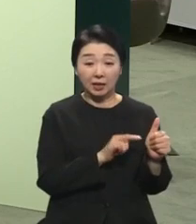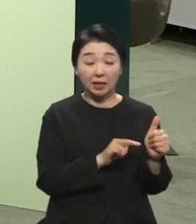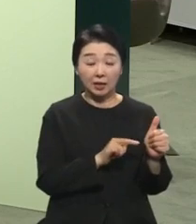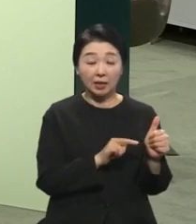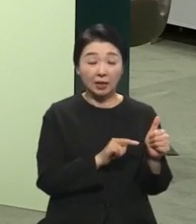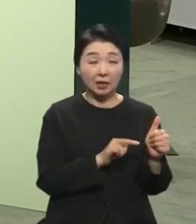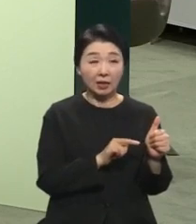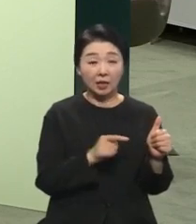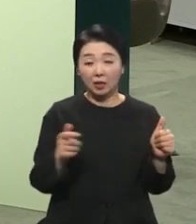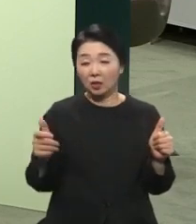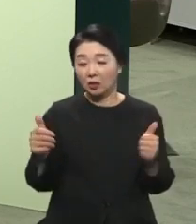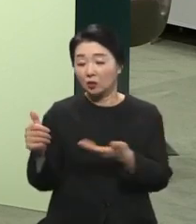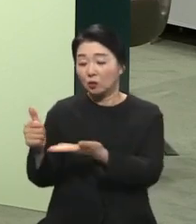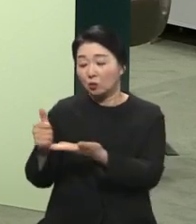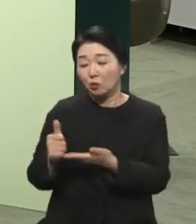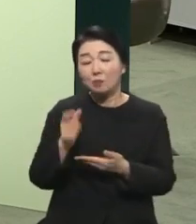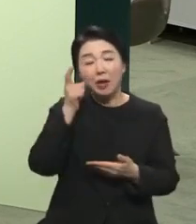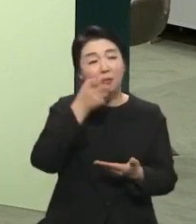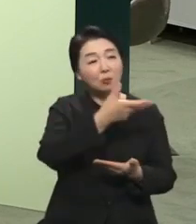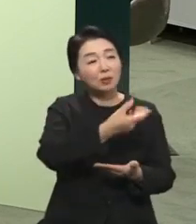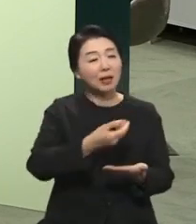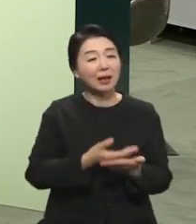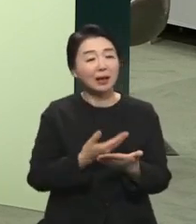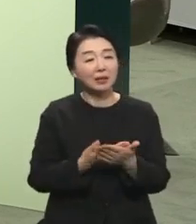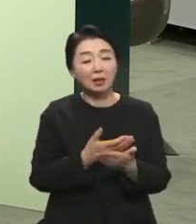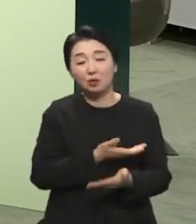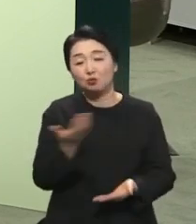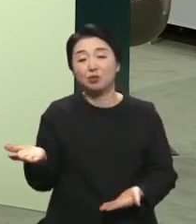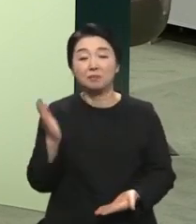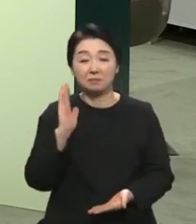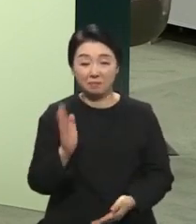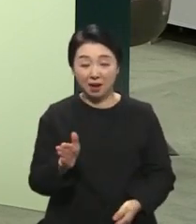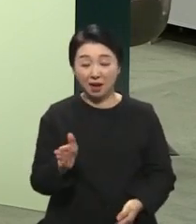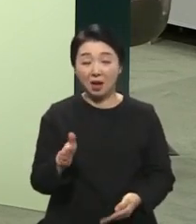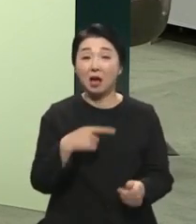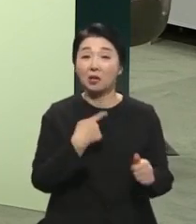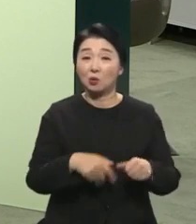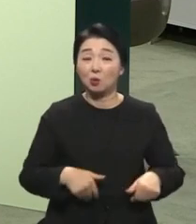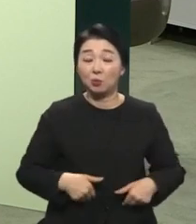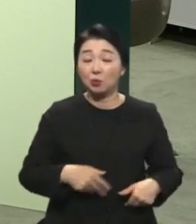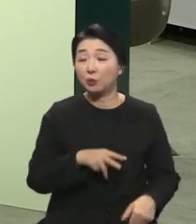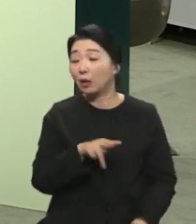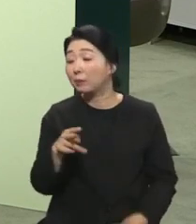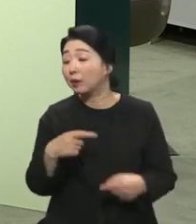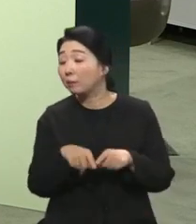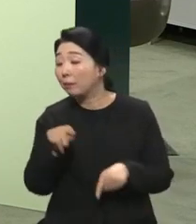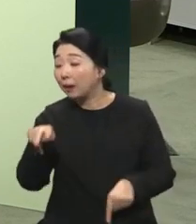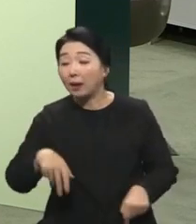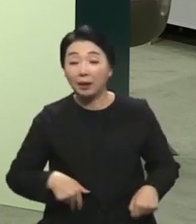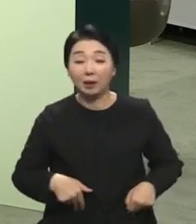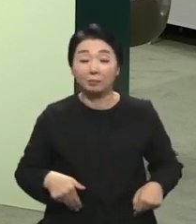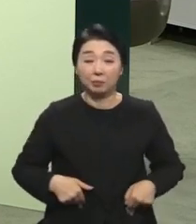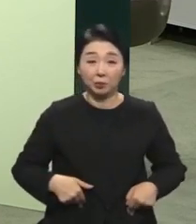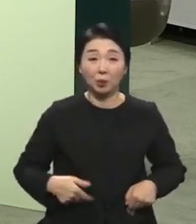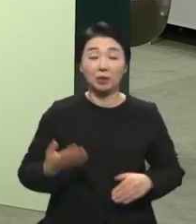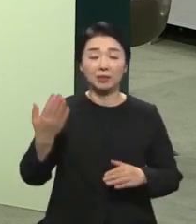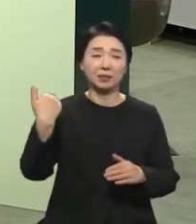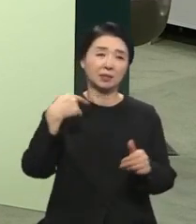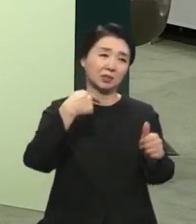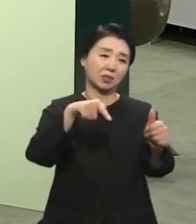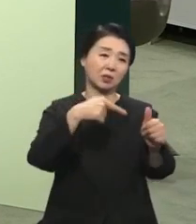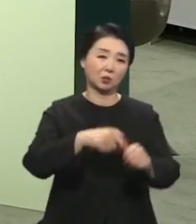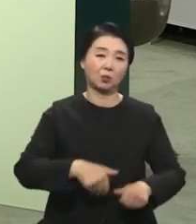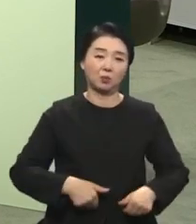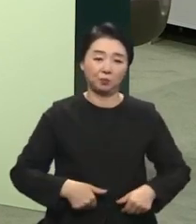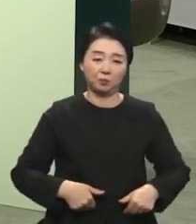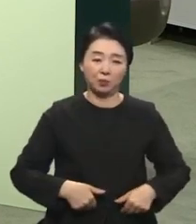승객이 뭐 한다 그래도 한 넘겨주지 말아라 라든지 뭐 옆에서 지켜 보라라 그지 이런 좀 사전 교육이 좀 있으면